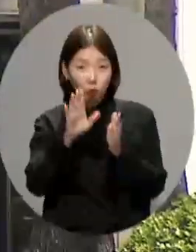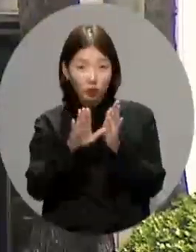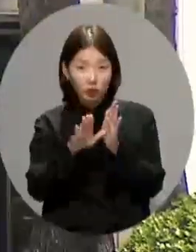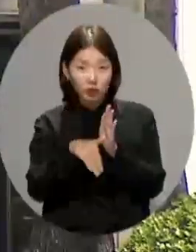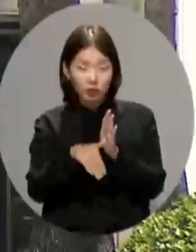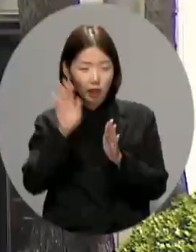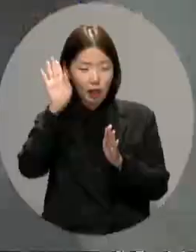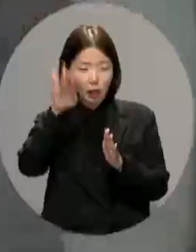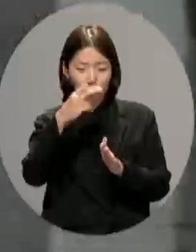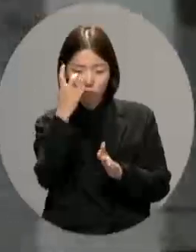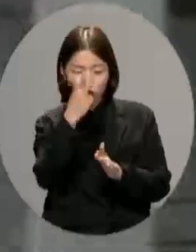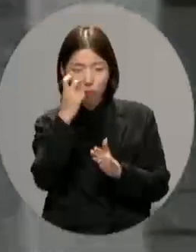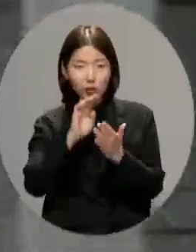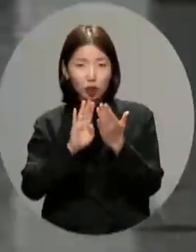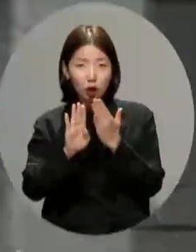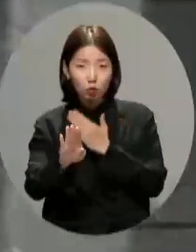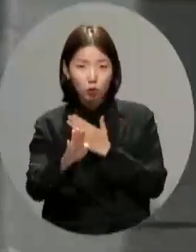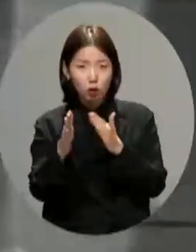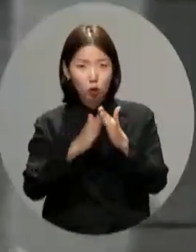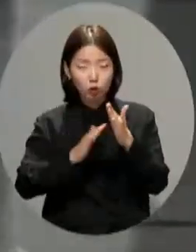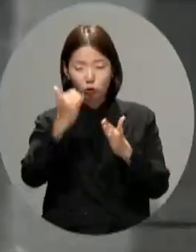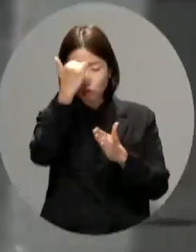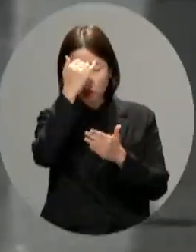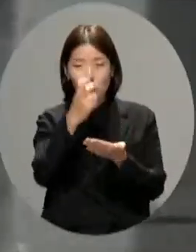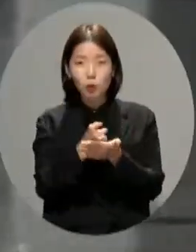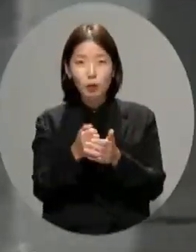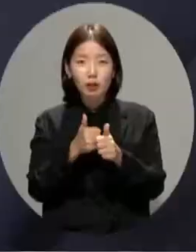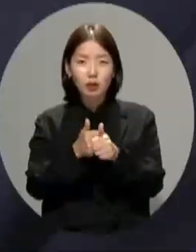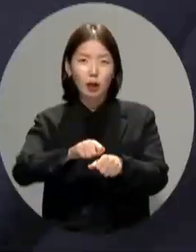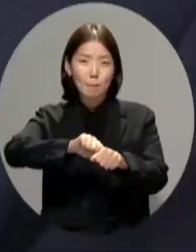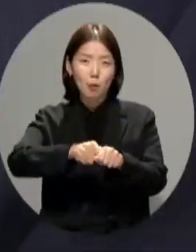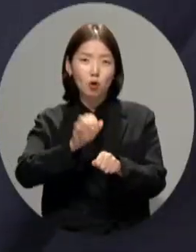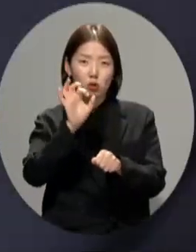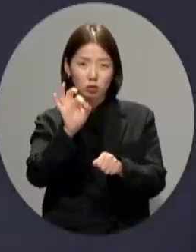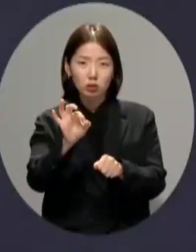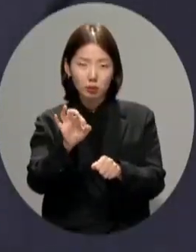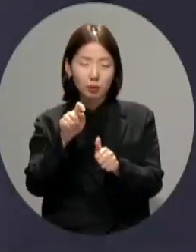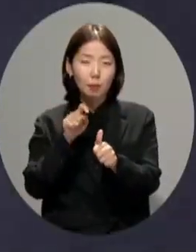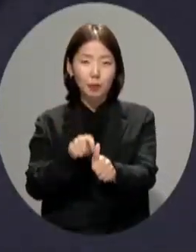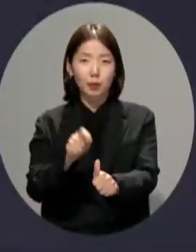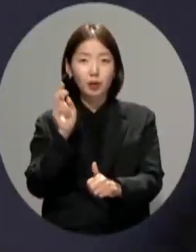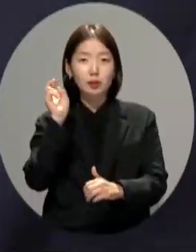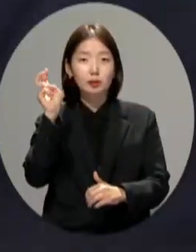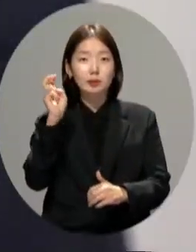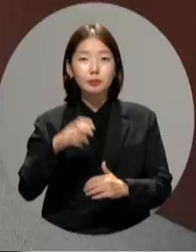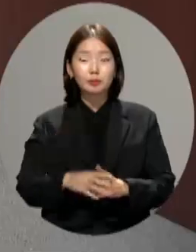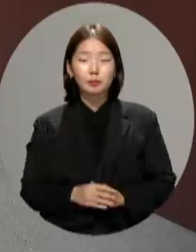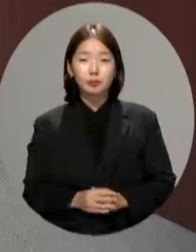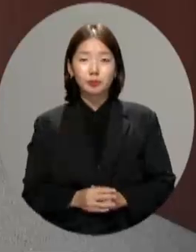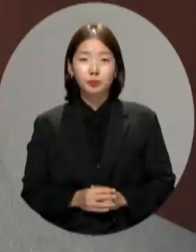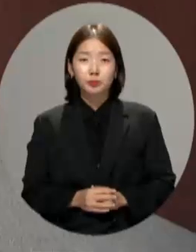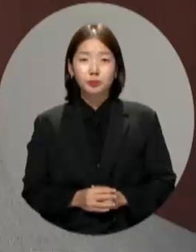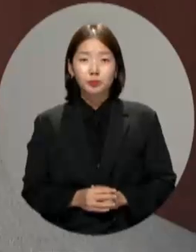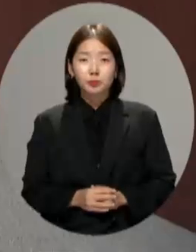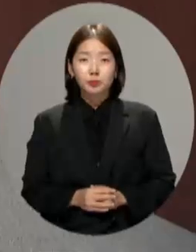대해서는 추후 심사를 통해 공직자 윤리법에 따른 과태료 등 조치가 취해집니다 MBC 뉴스 김하윤입니다